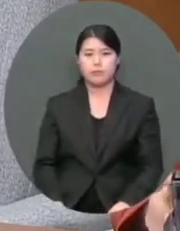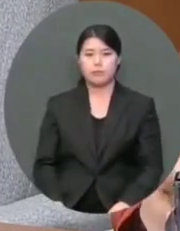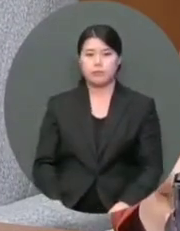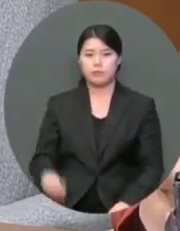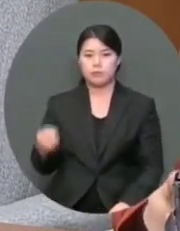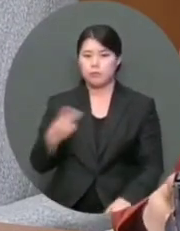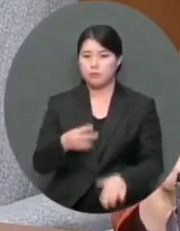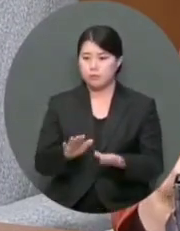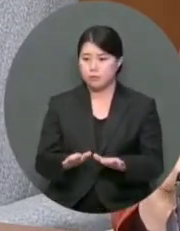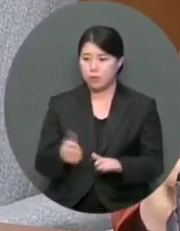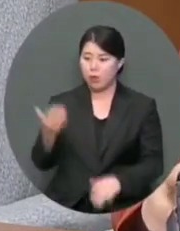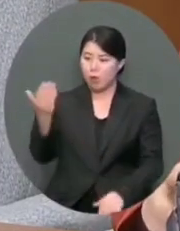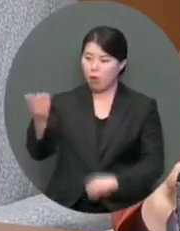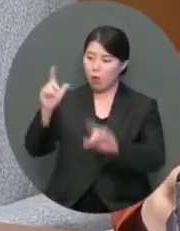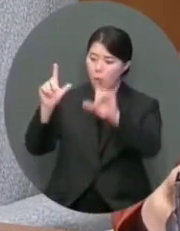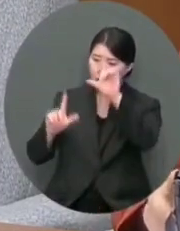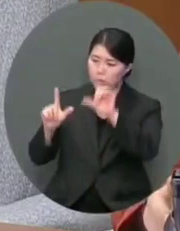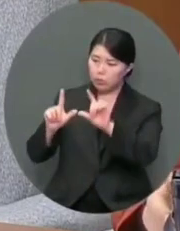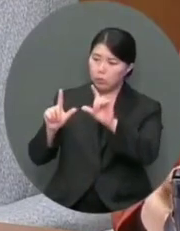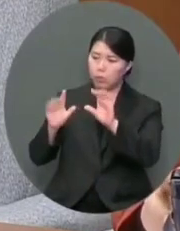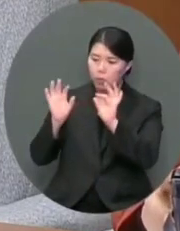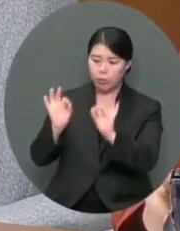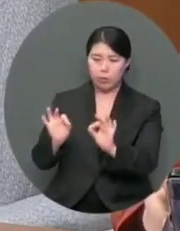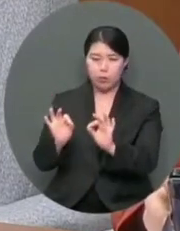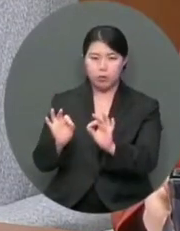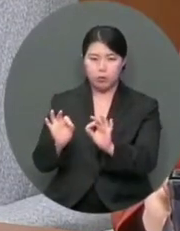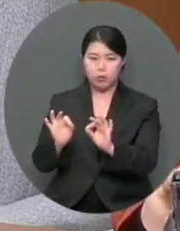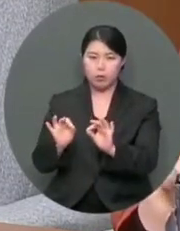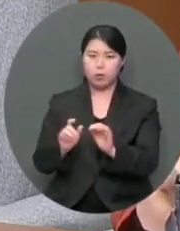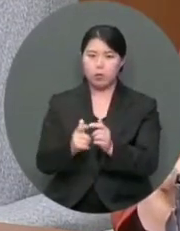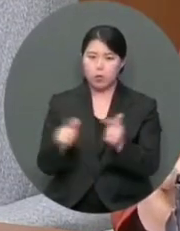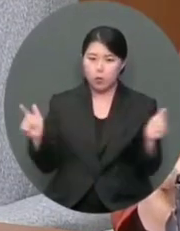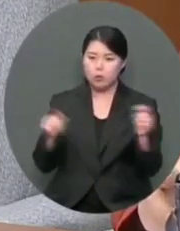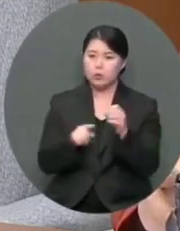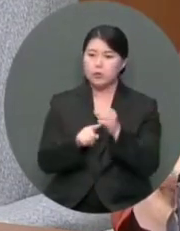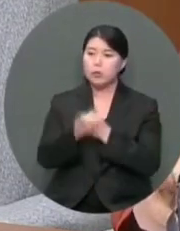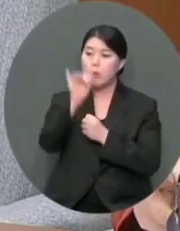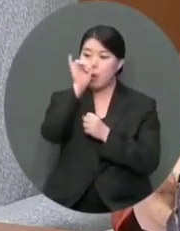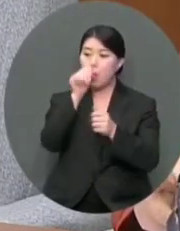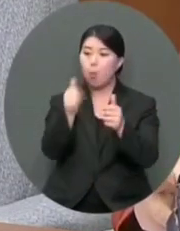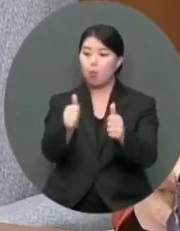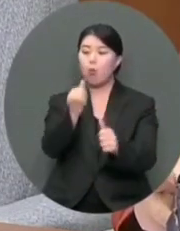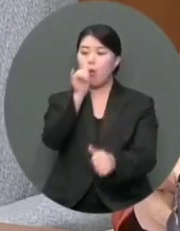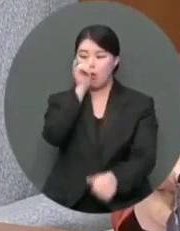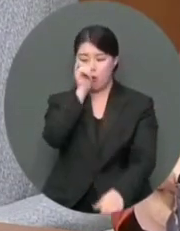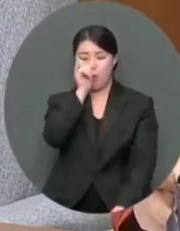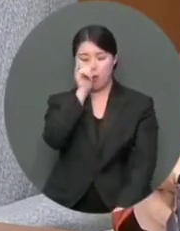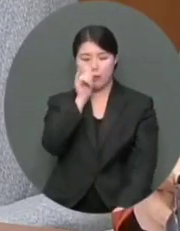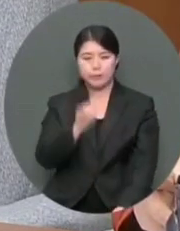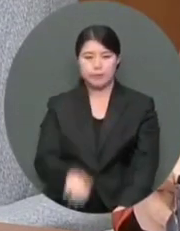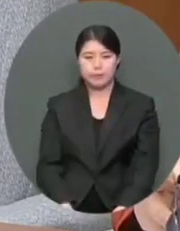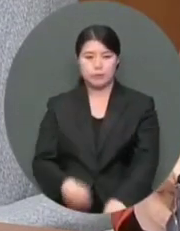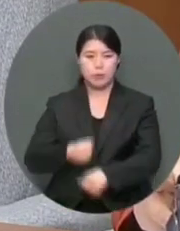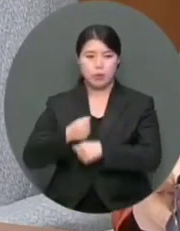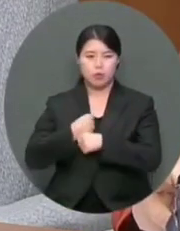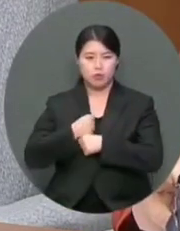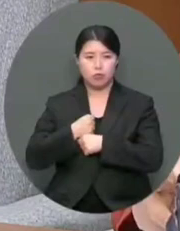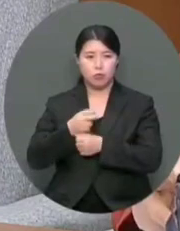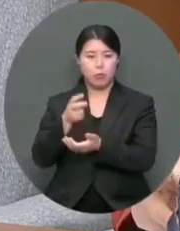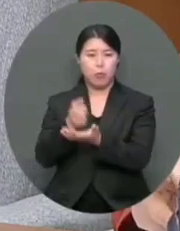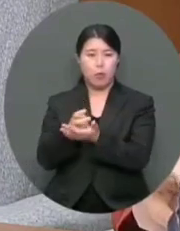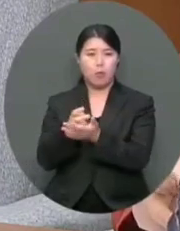지금까지 후보자께서 보여오신 행보는 뭐 여러 가지 의미 있는 판결이 있지 않았습니까? 뭐 군 법무관 시절에도